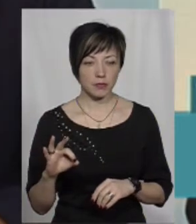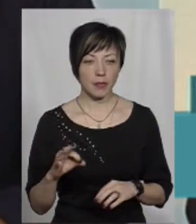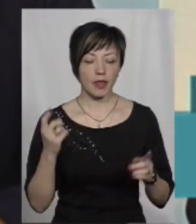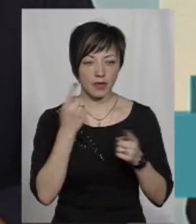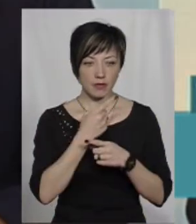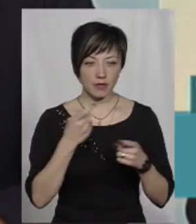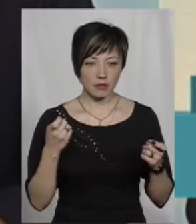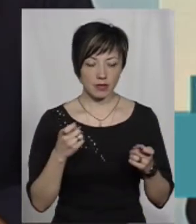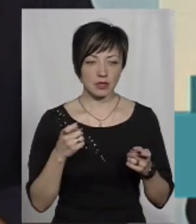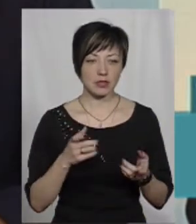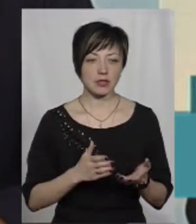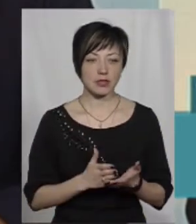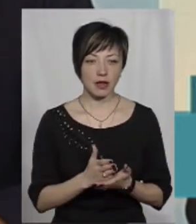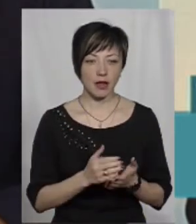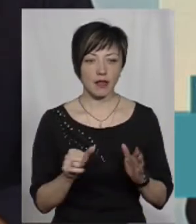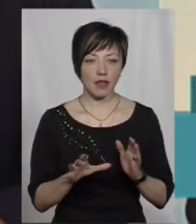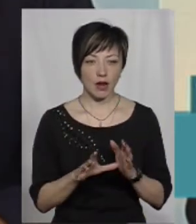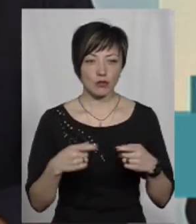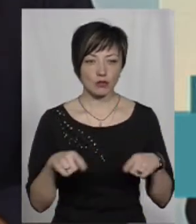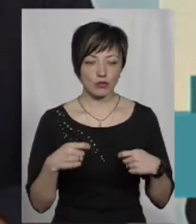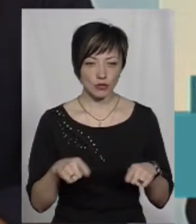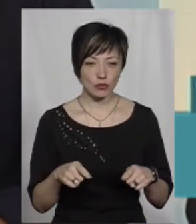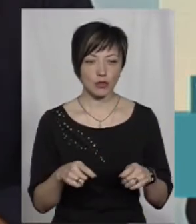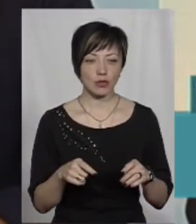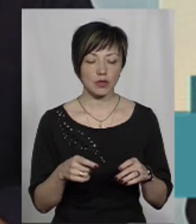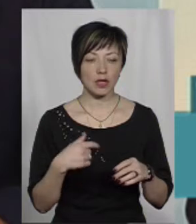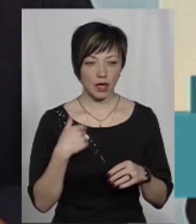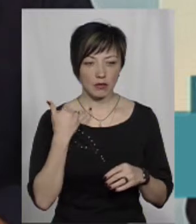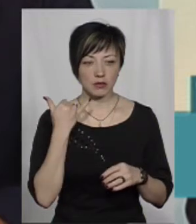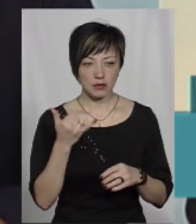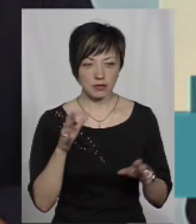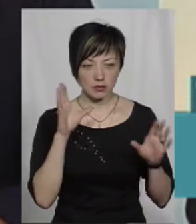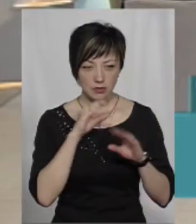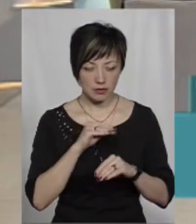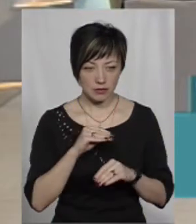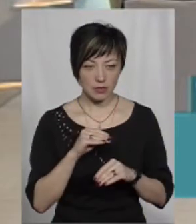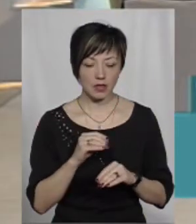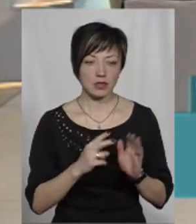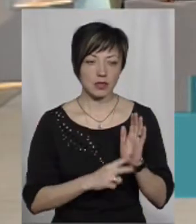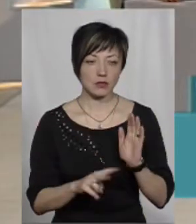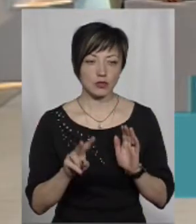75-52-00. Інформаційний центр енергозбуту я дозвонююся на